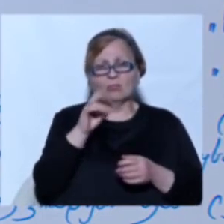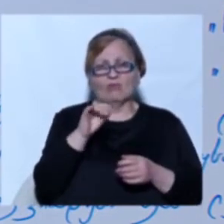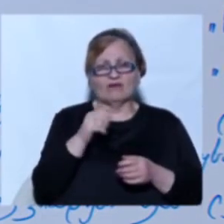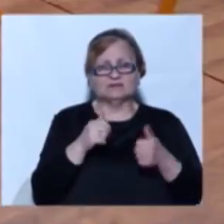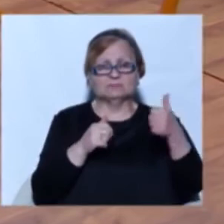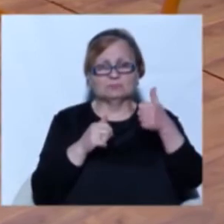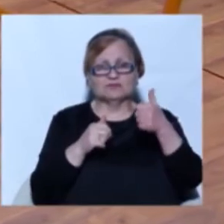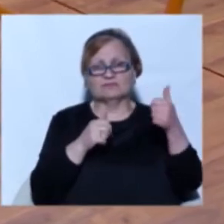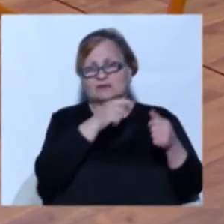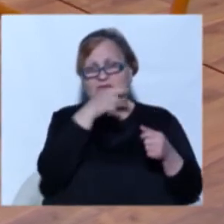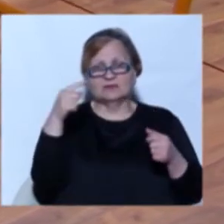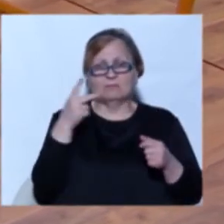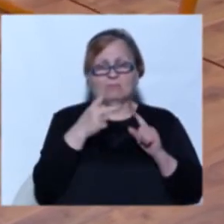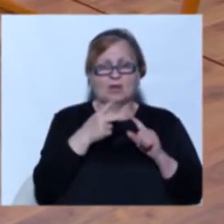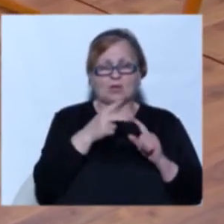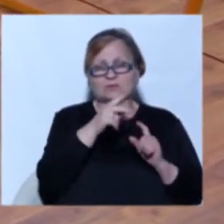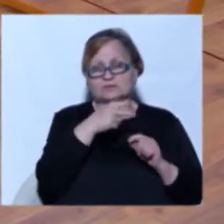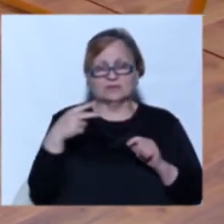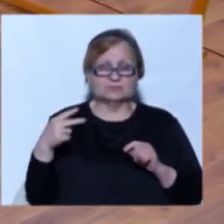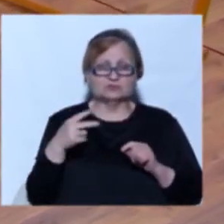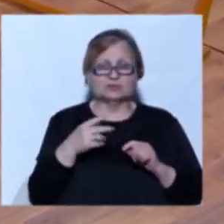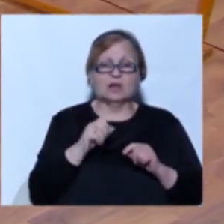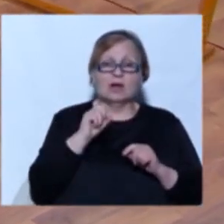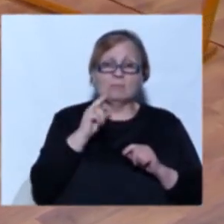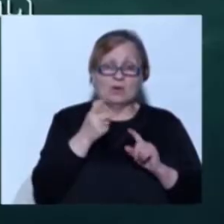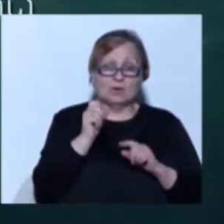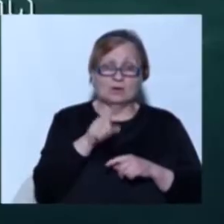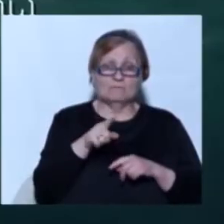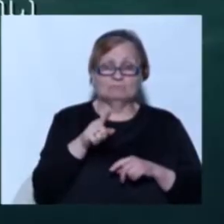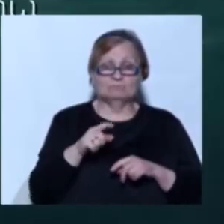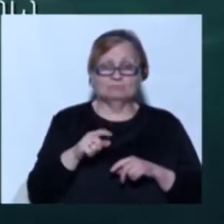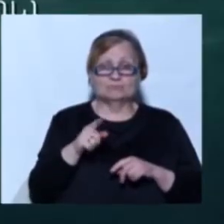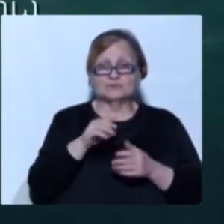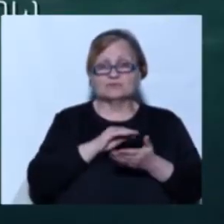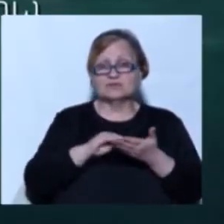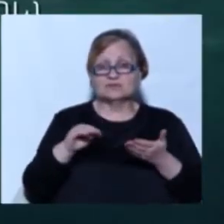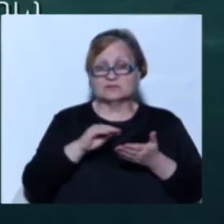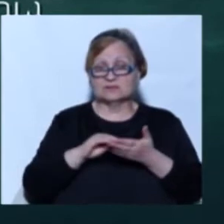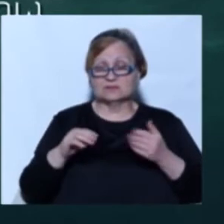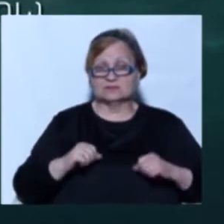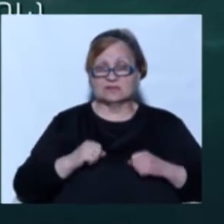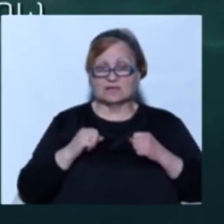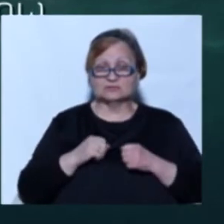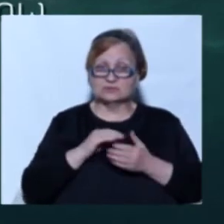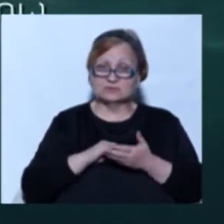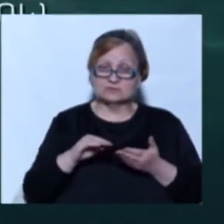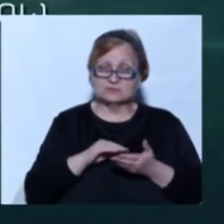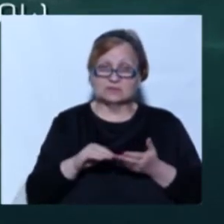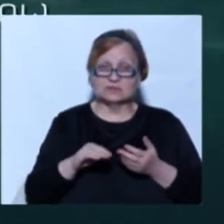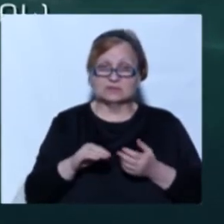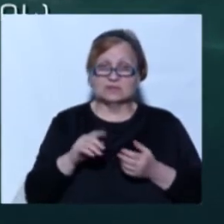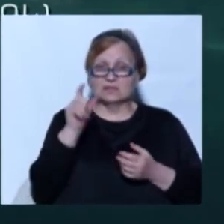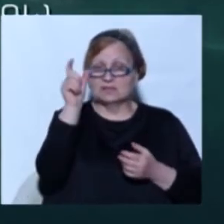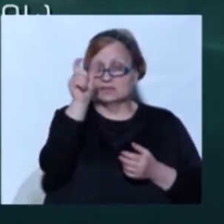მეორე ტაეპებში. ეს ერთი დავალება. მეორე. შეეცადეთ დაწეროთ, ან იქნებ წერთ კიდეც.